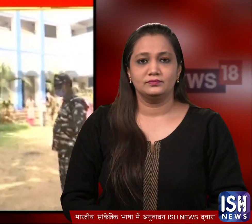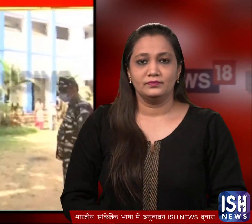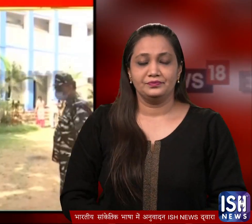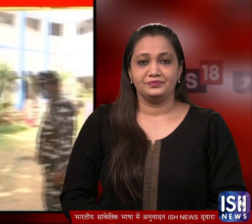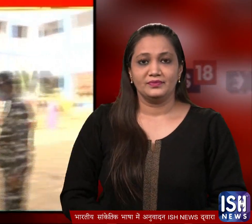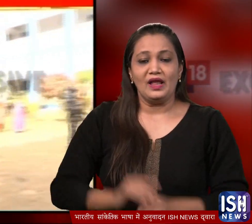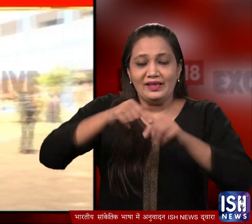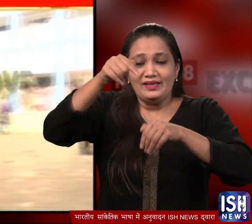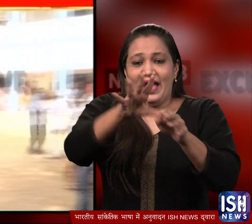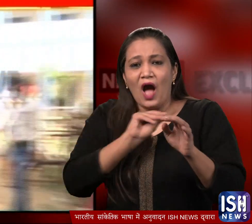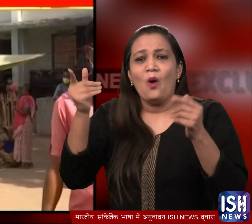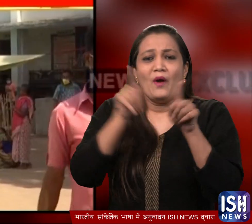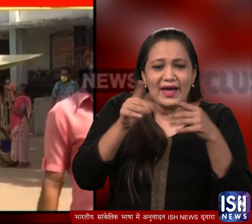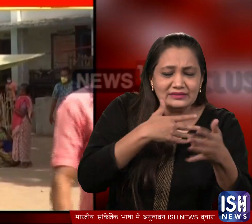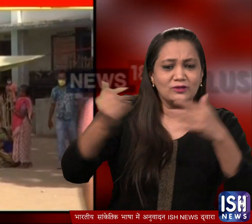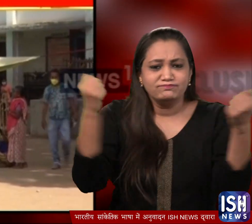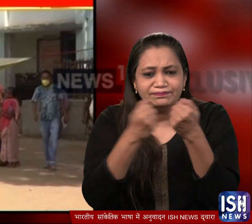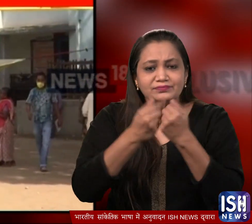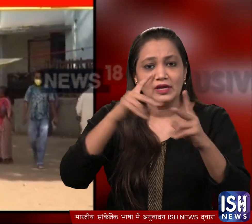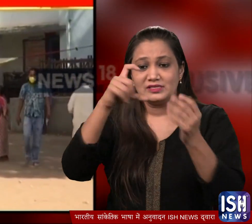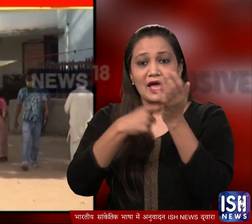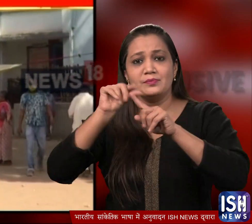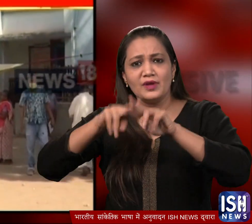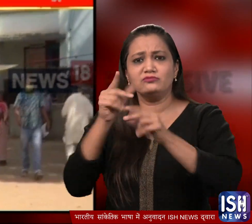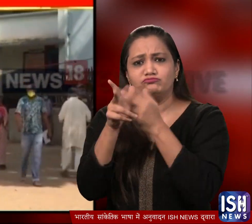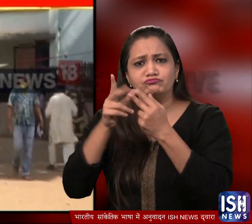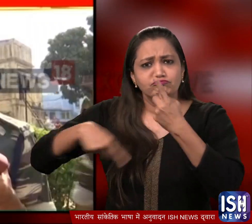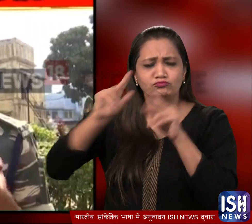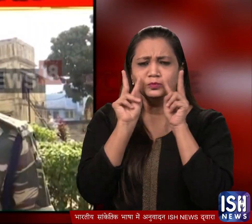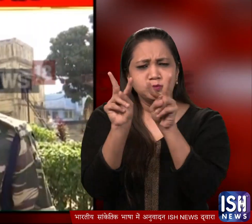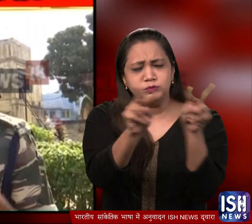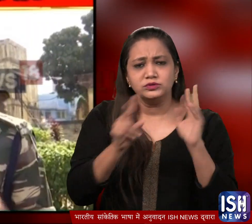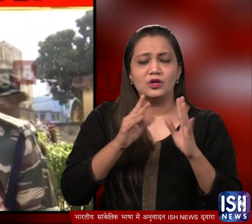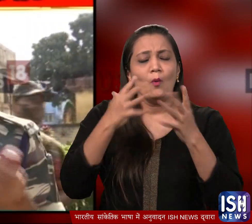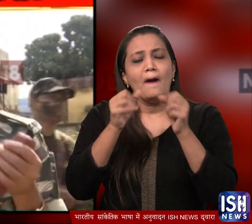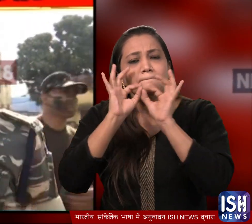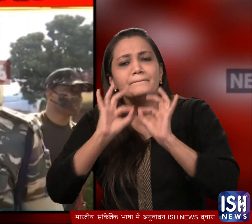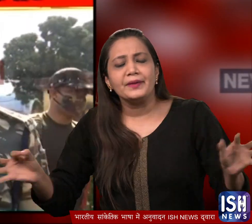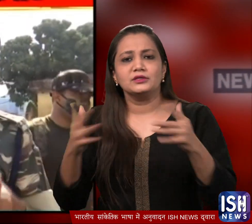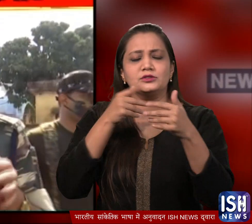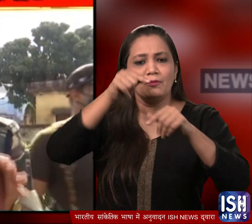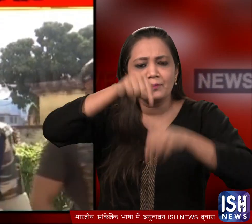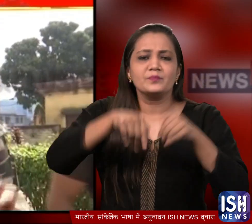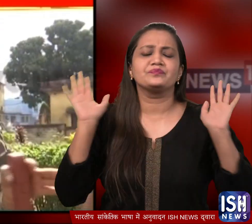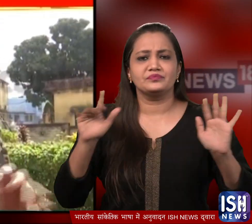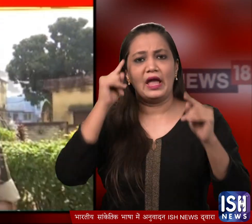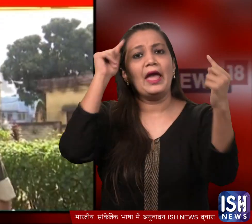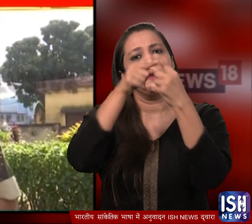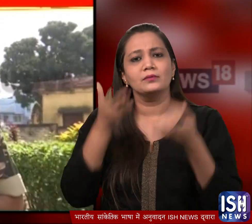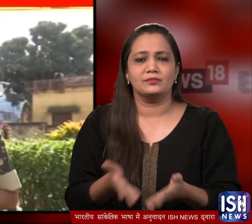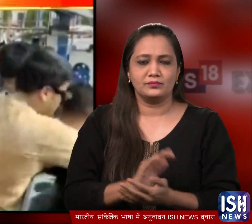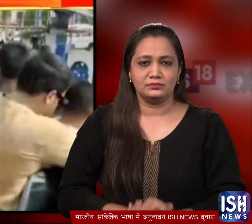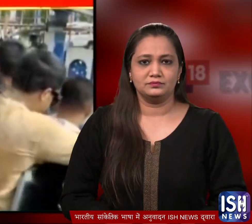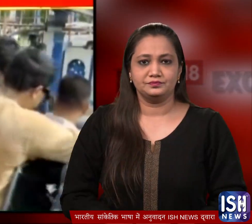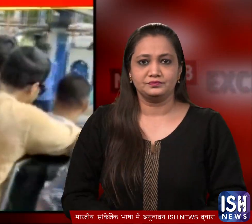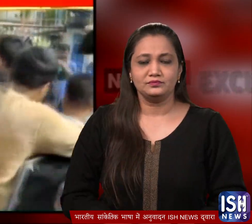केंद्रों के बाहर किसी तरह की हिंसा न हो, इस पर सीआरपीएफ के जवानों ने खास नजर रखी। पीसफुल पोलिंग में कोई दिक्कत ना आए, ये उसके पर्पज के लिए यूज